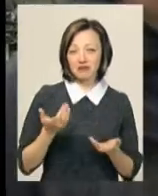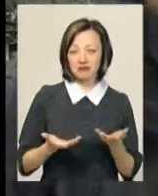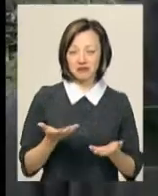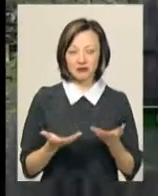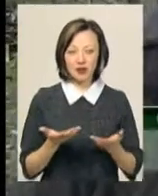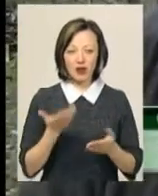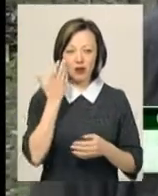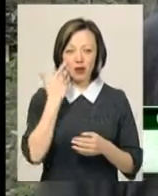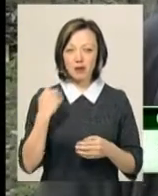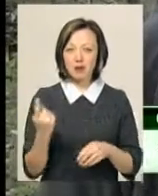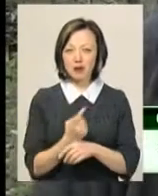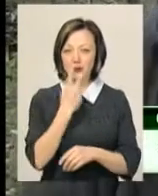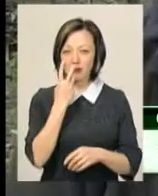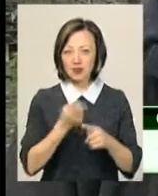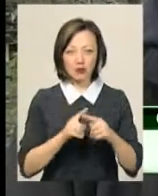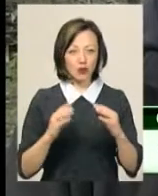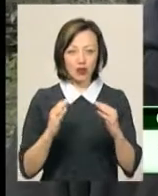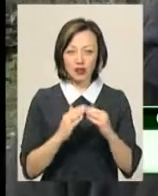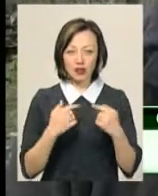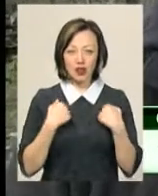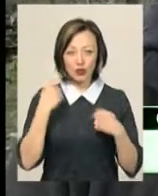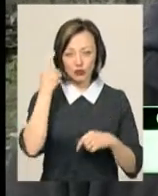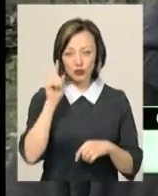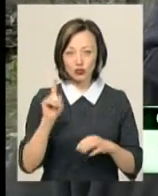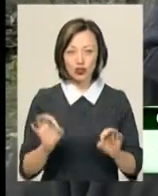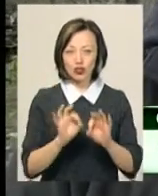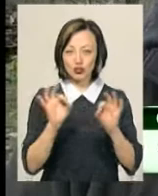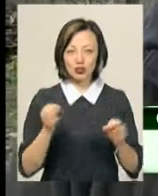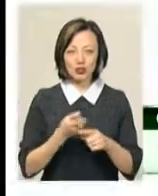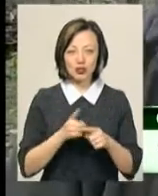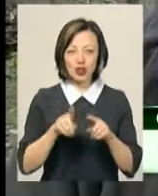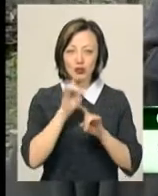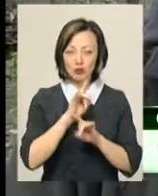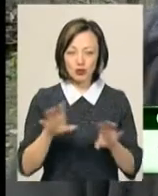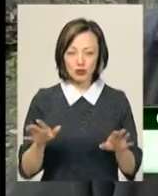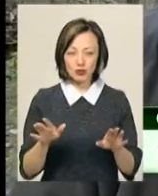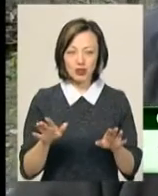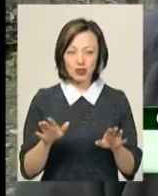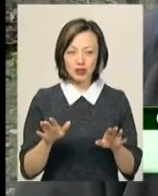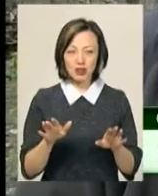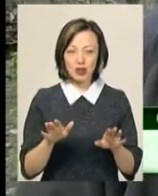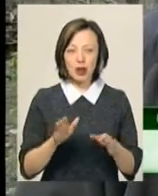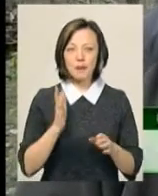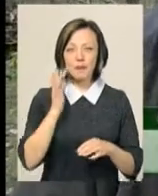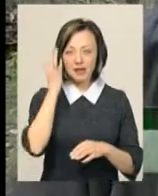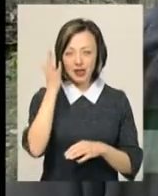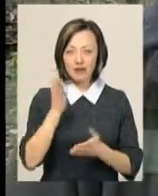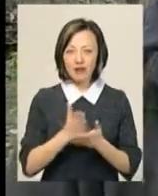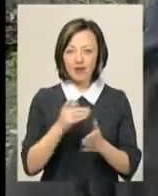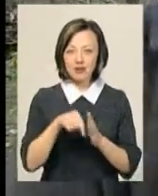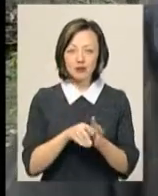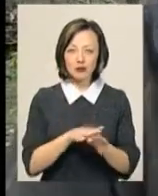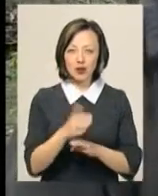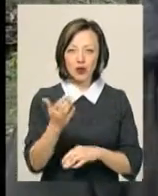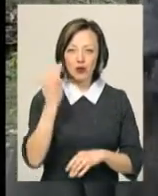Коли я вперше подивився на цю хату, я думав, що нічого з цього не буде. Мрії мають властиві збуватися. Я думаю, що